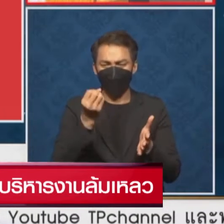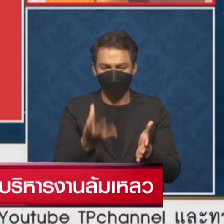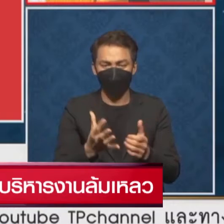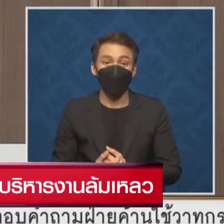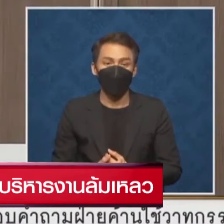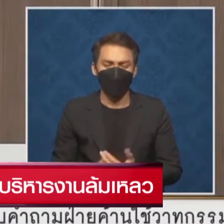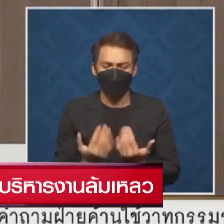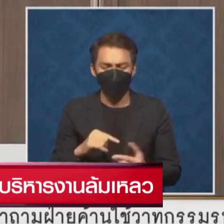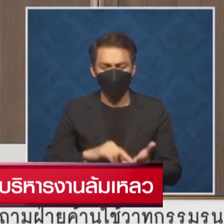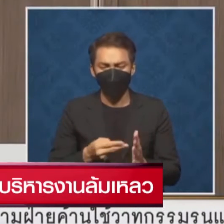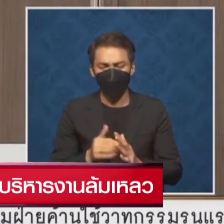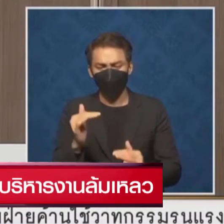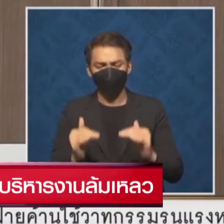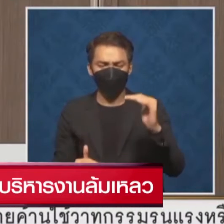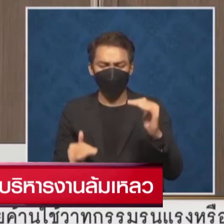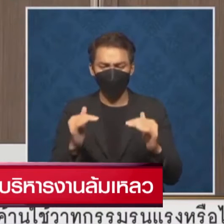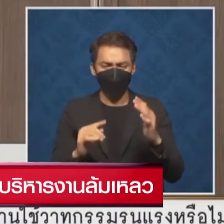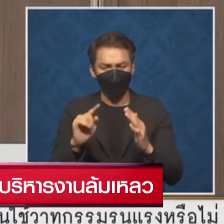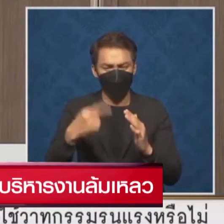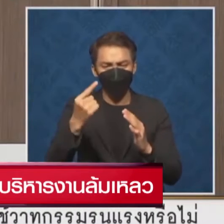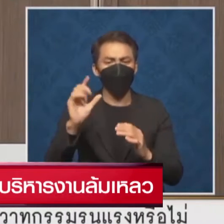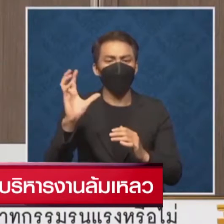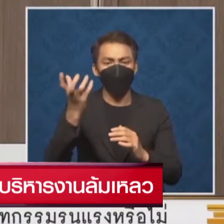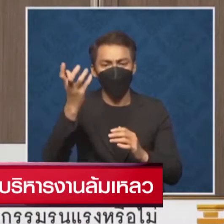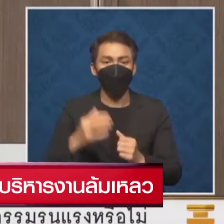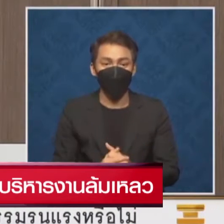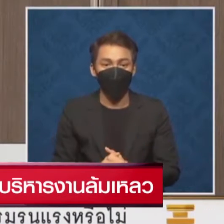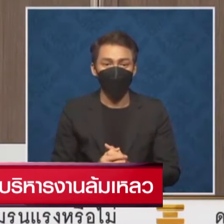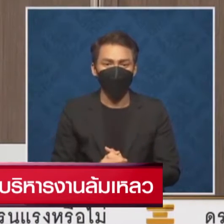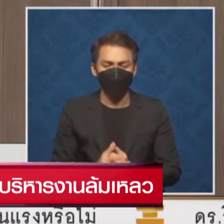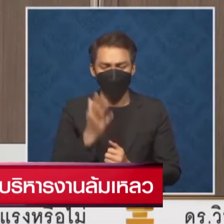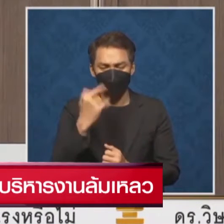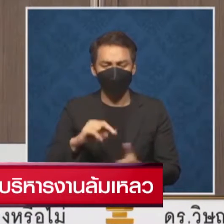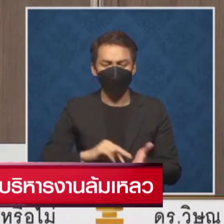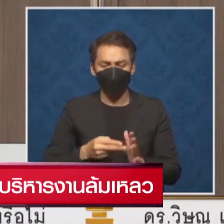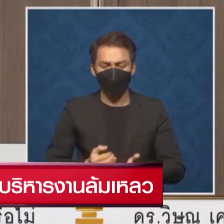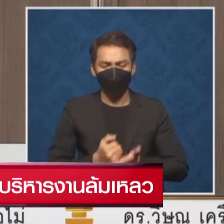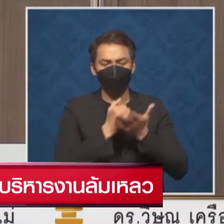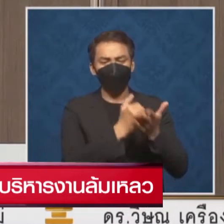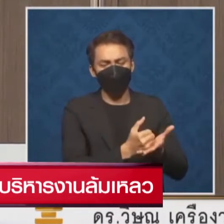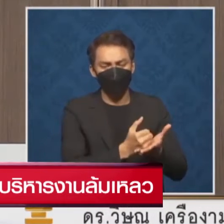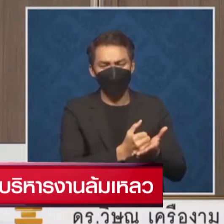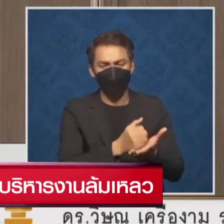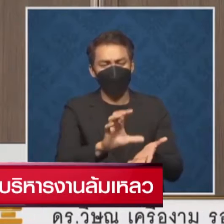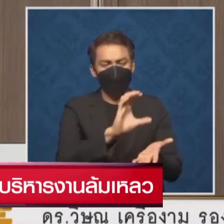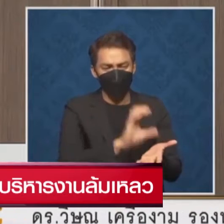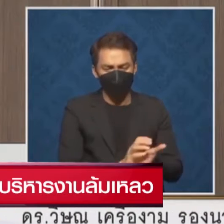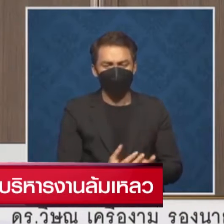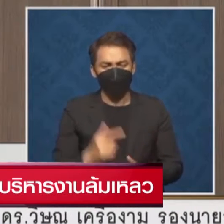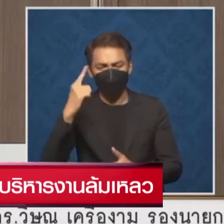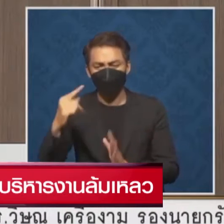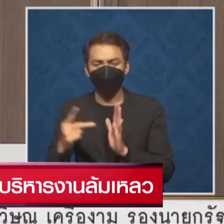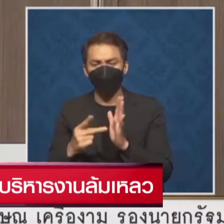ครับ เรื่องนี้ค่ะที่ร่างใบลาออกมาให้แล้วในท่านนายกก็ตอบเองเลยถึงประเด็นนี้นะคะ ตอนนั้นเป็นการพูดถึงกร